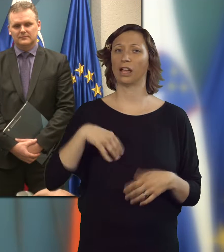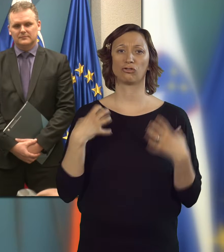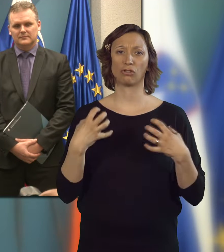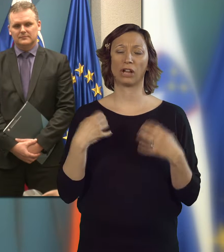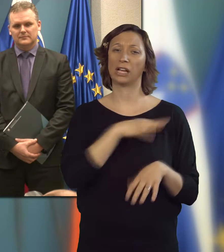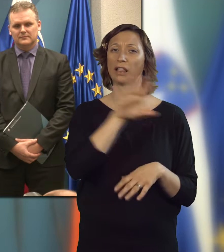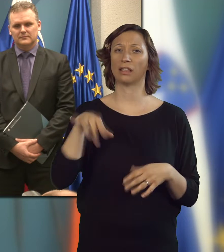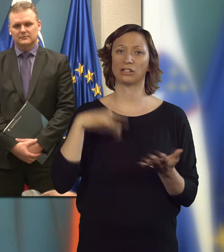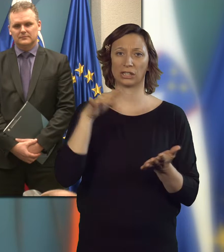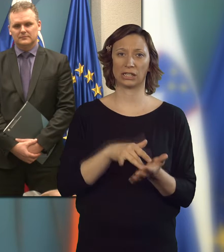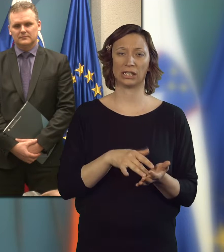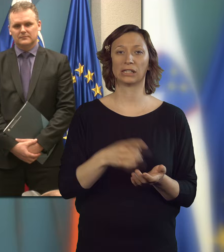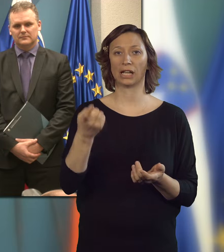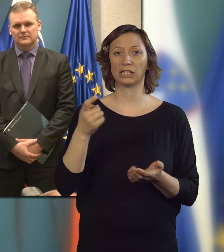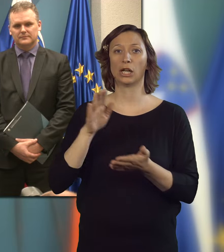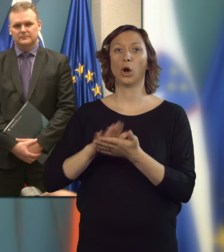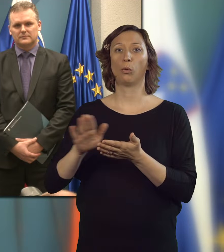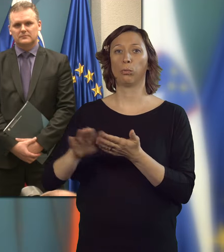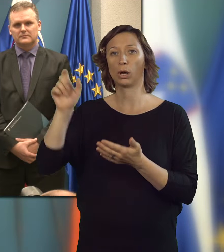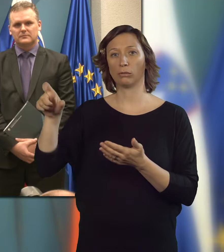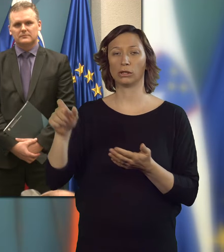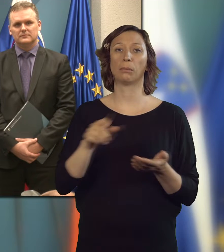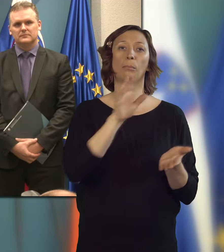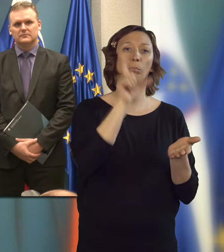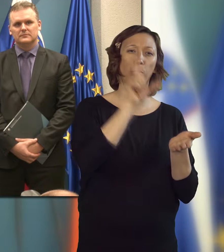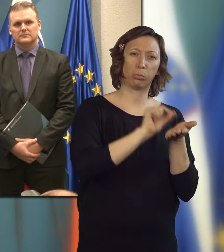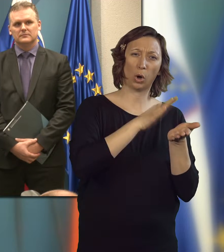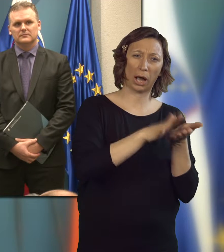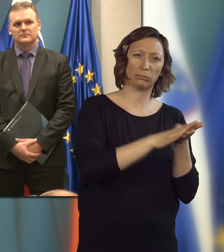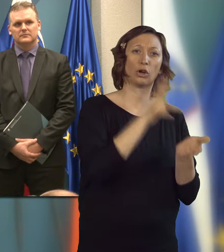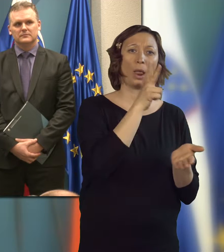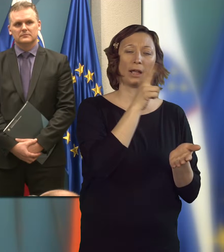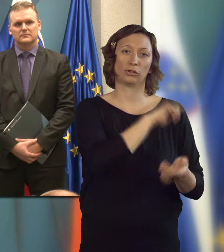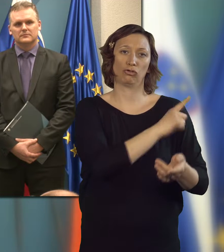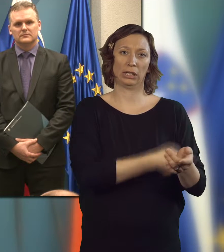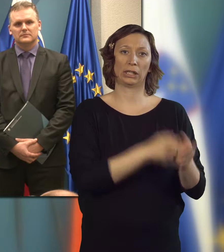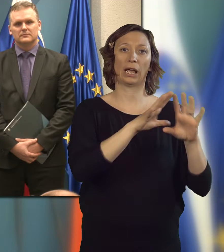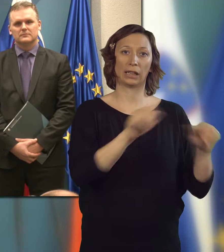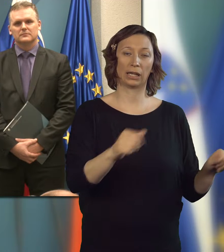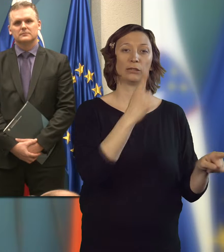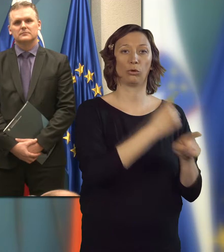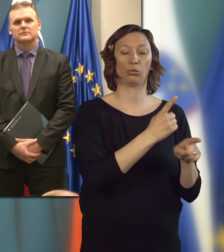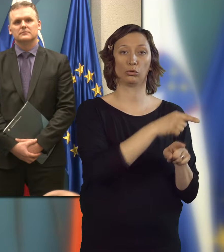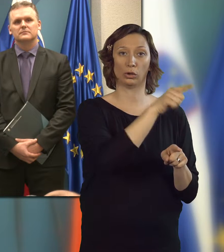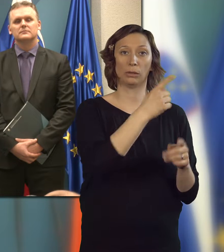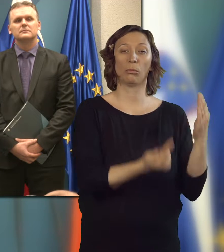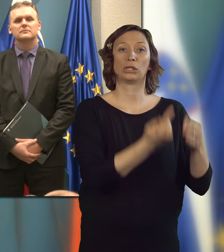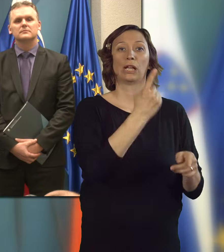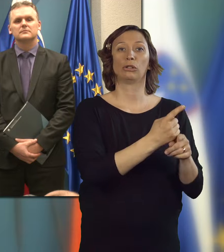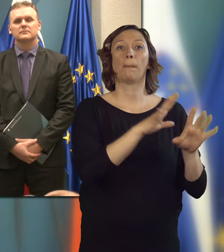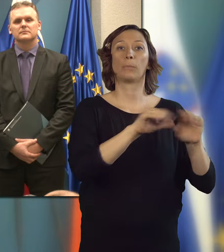Naša želja, naš cilj je, da iz uporabnikov oziroma porabnikov električne energije naredimo